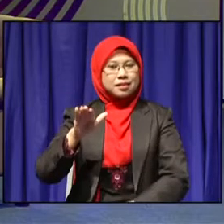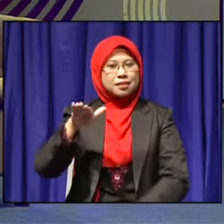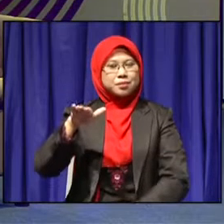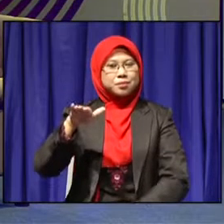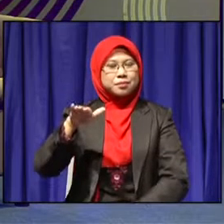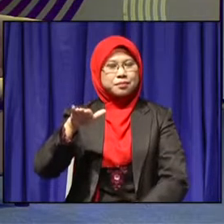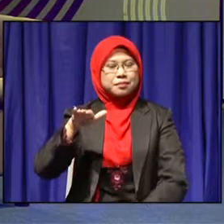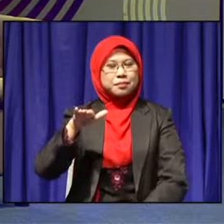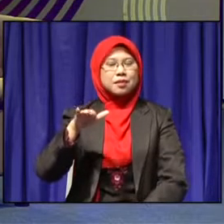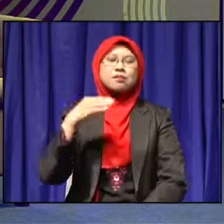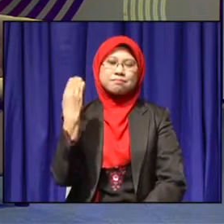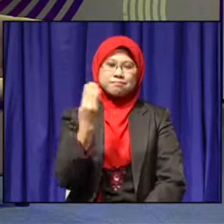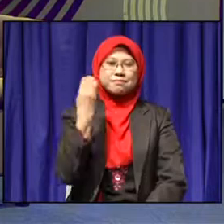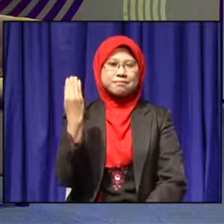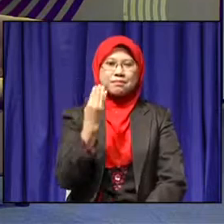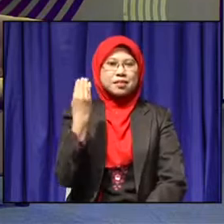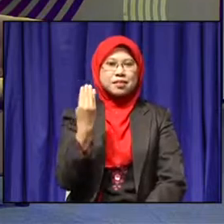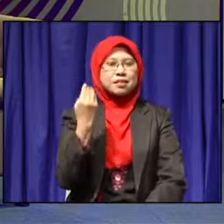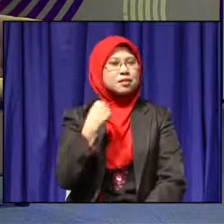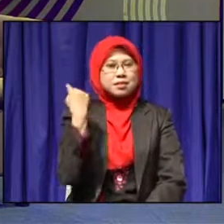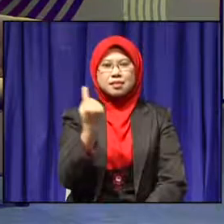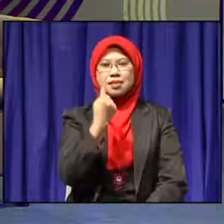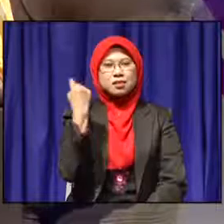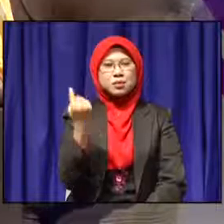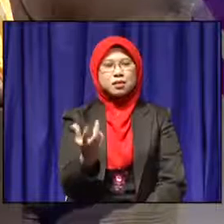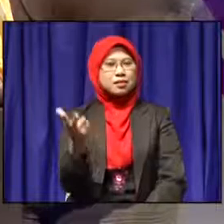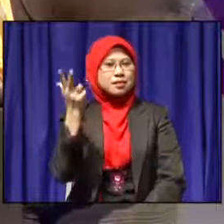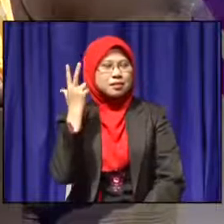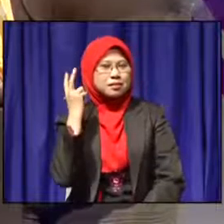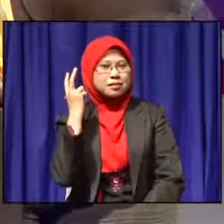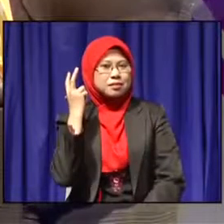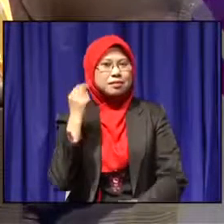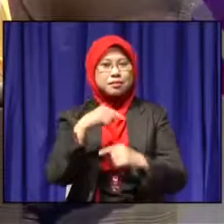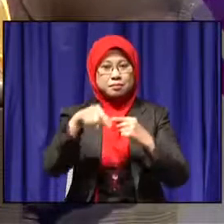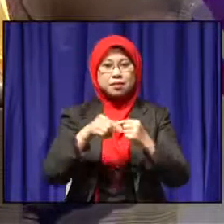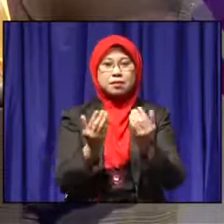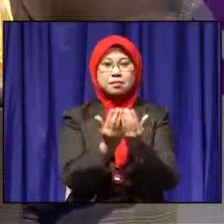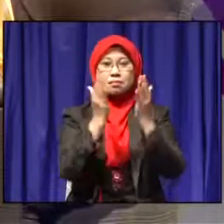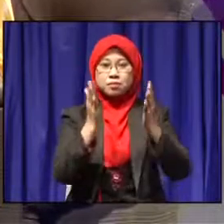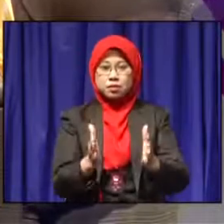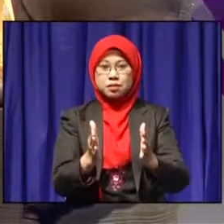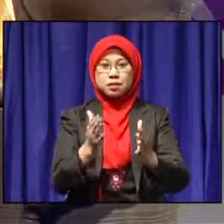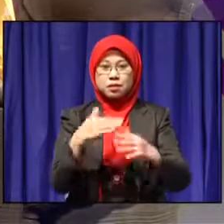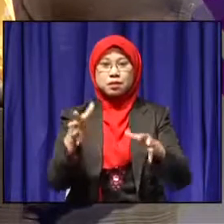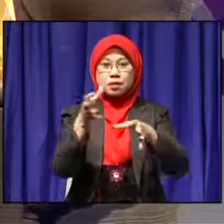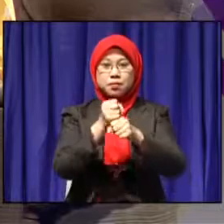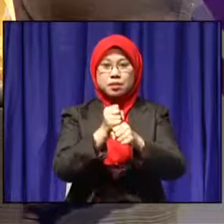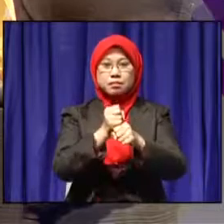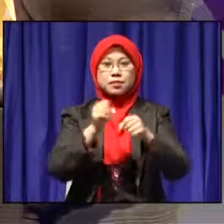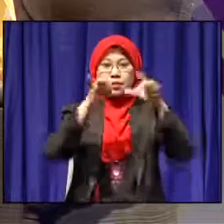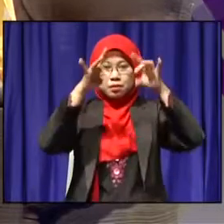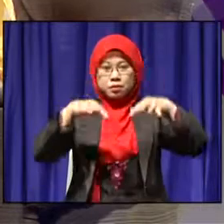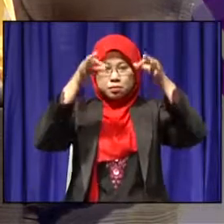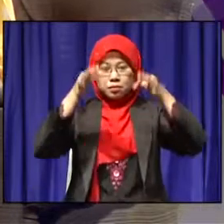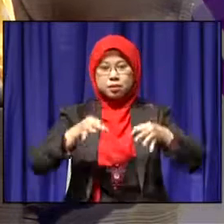drive itu adalah biasa ataupun synonyms lalu kita dengar apabila murid telah mulai mendapat keputusan pemeriksaan